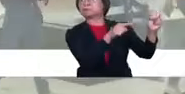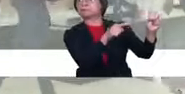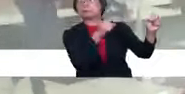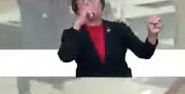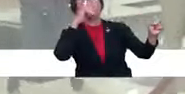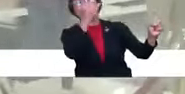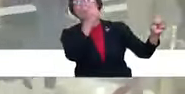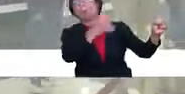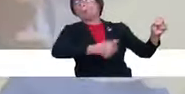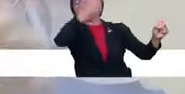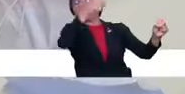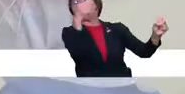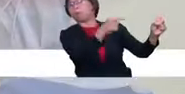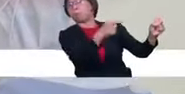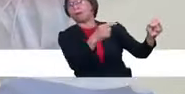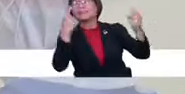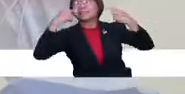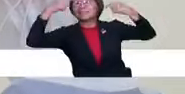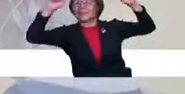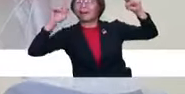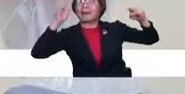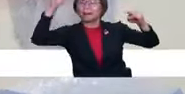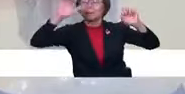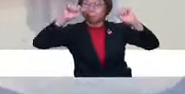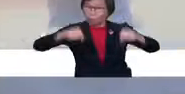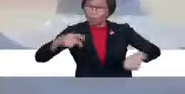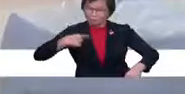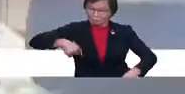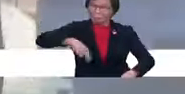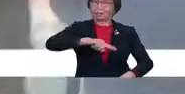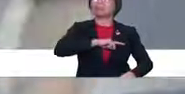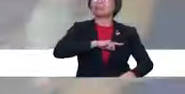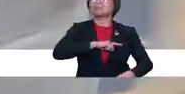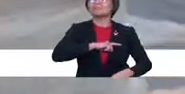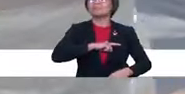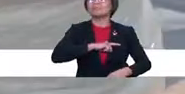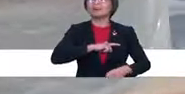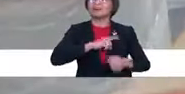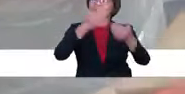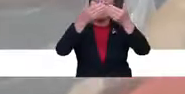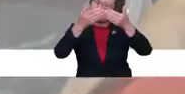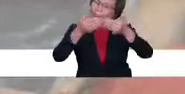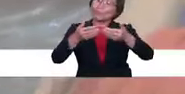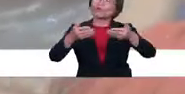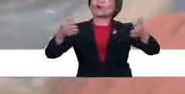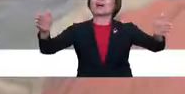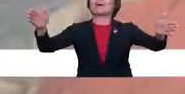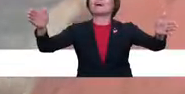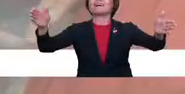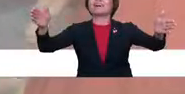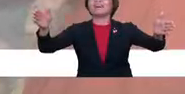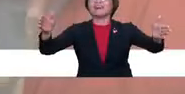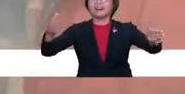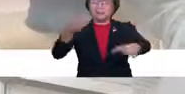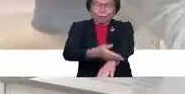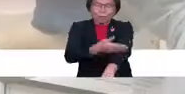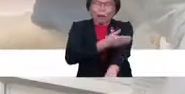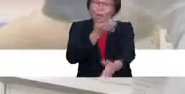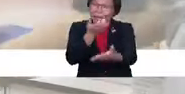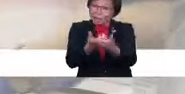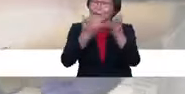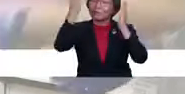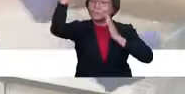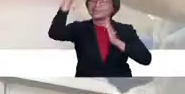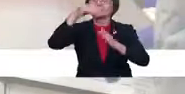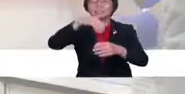utama kejayaan ini akan membolehkan kita membuka jalan pemulihan ekonomi negara dalam